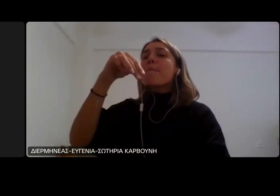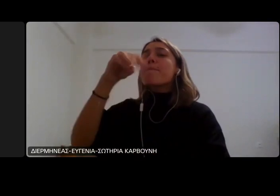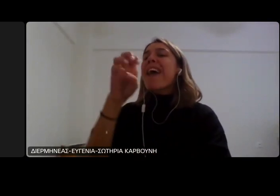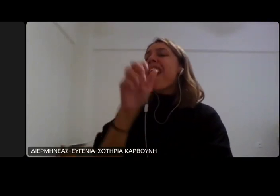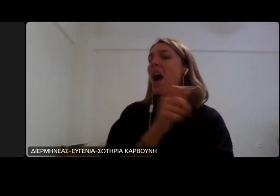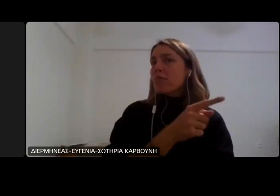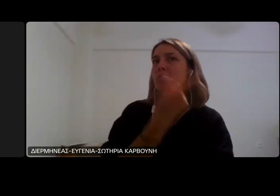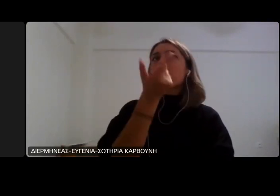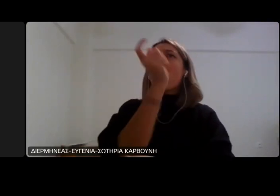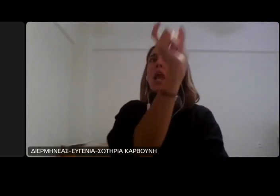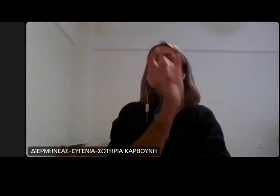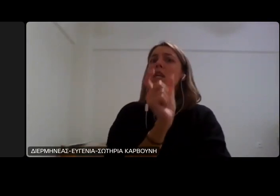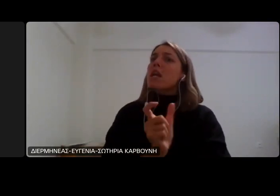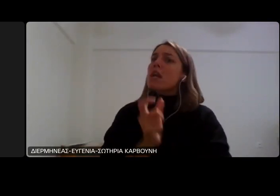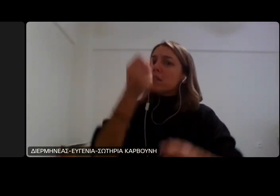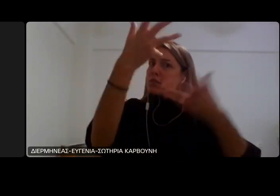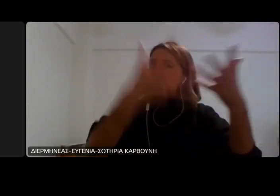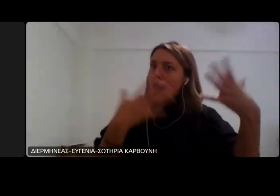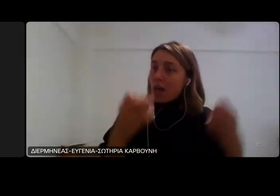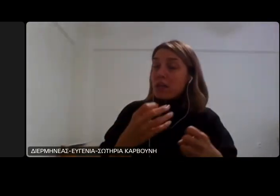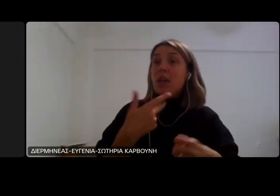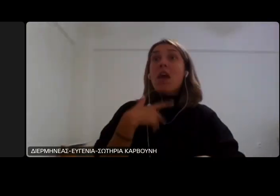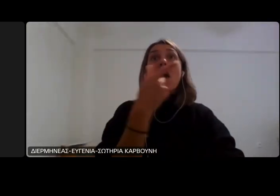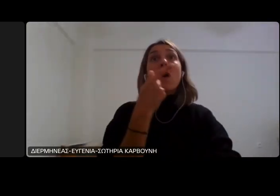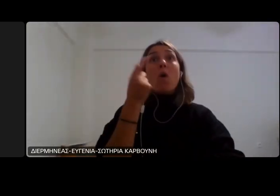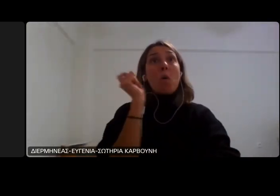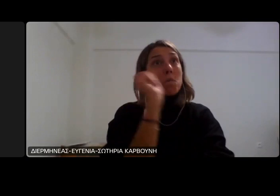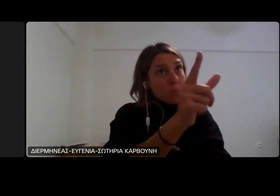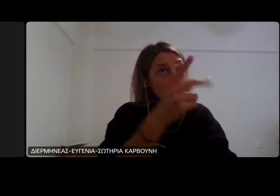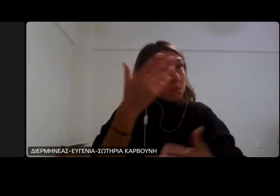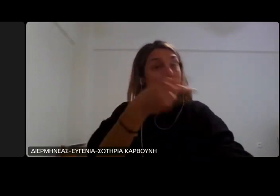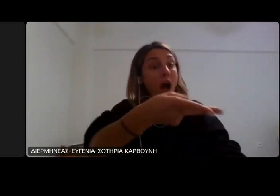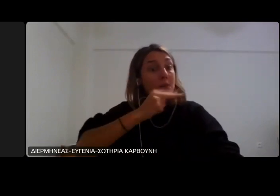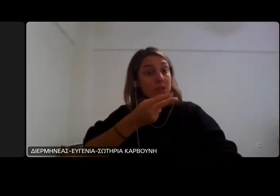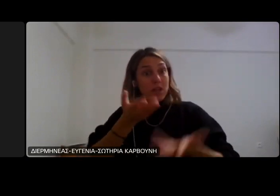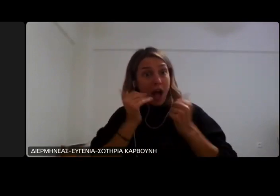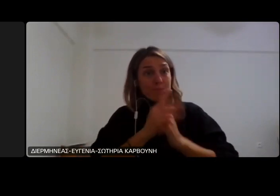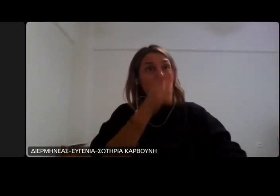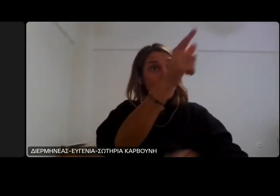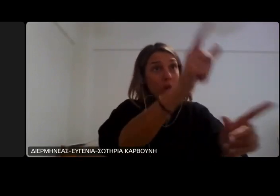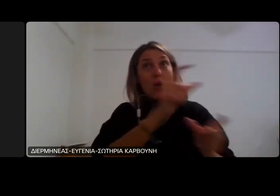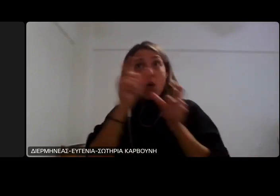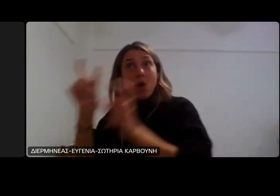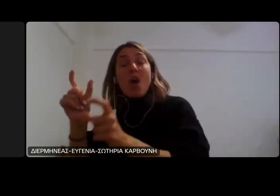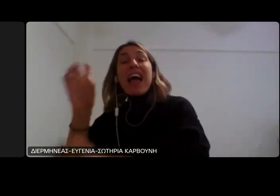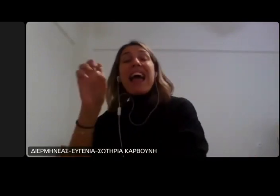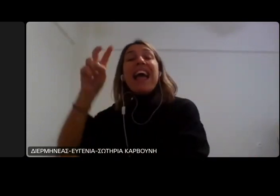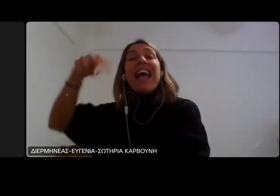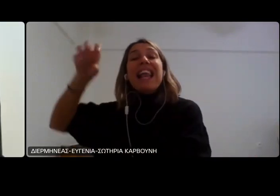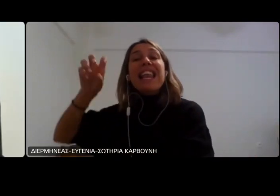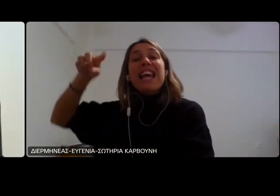Το οποίο το πήρα, εγώ τους έστειλα και ένα μήνυμα και δεν μου απαντήσαν. Το πήρα και το έβαλα στο ορόγραμμα της Ελέτο.